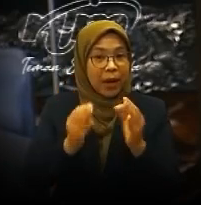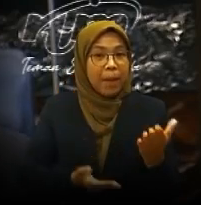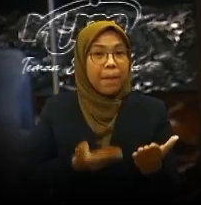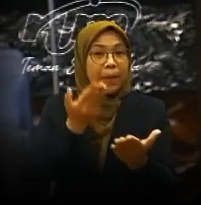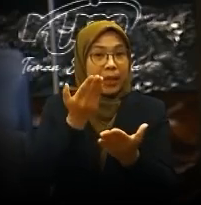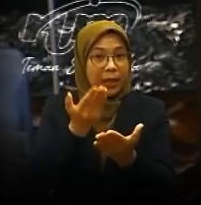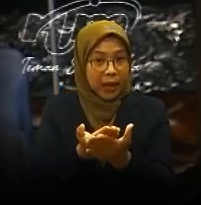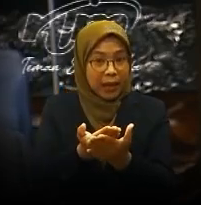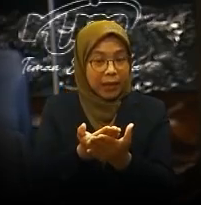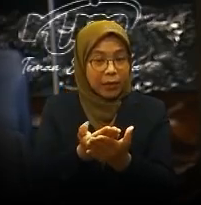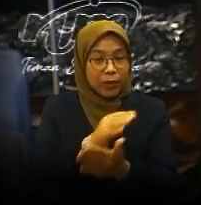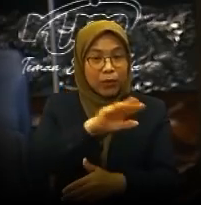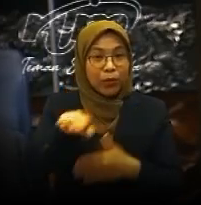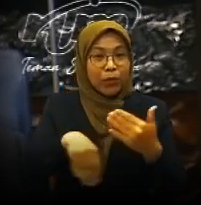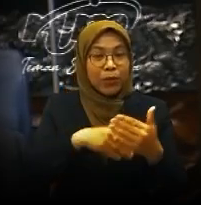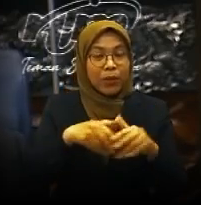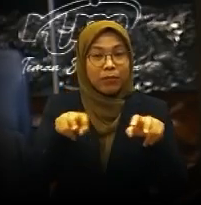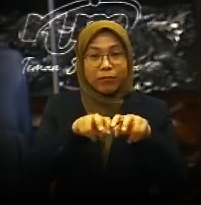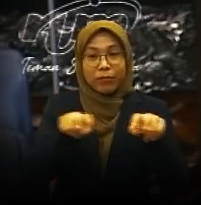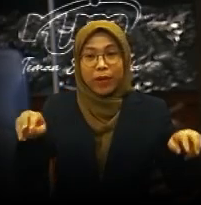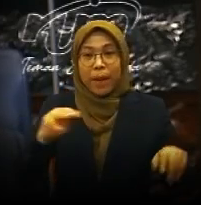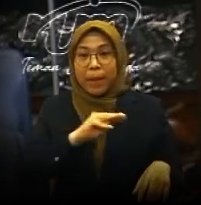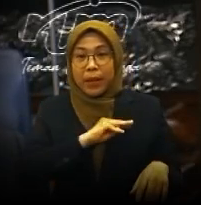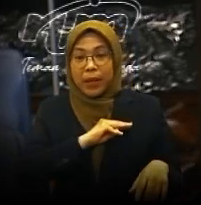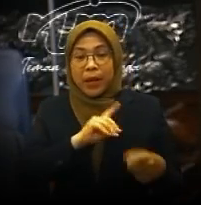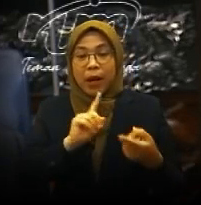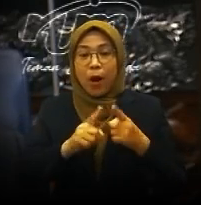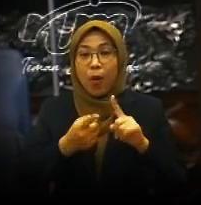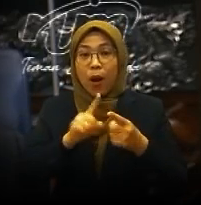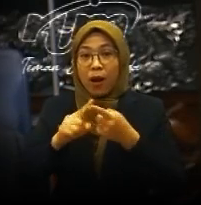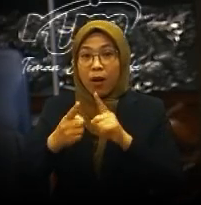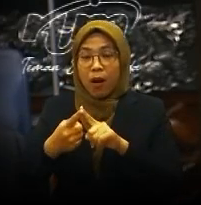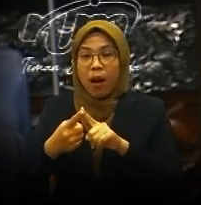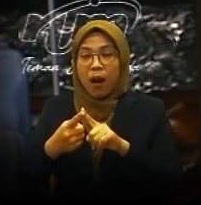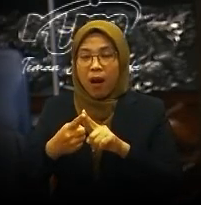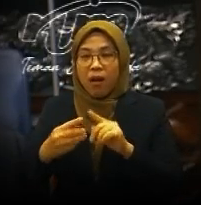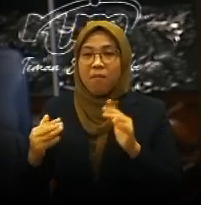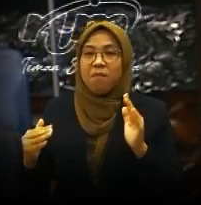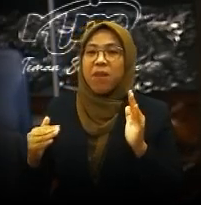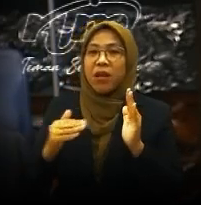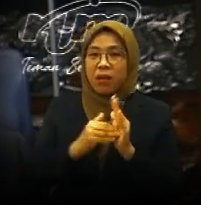di Jemaah Menteri, sahabat-sahabat daripada PAS akan bantah keras. Saya setuju.